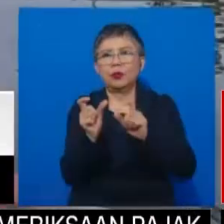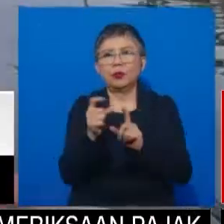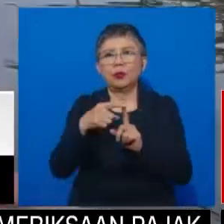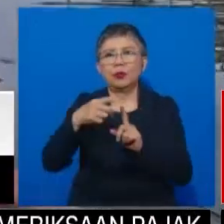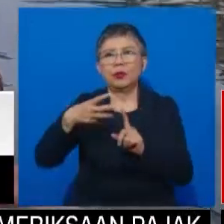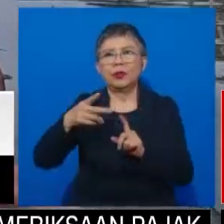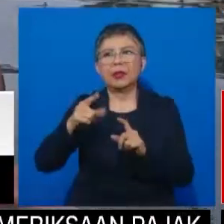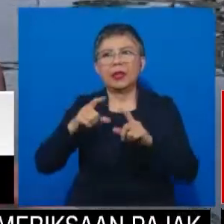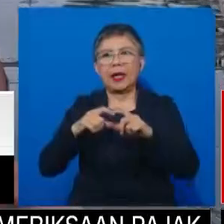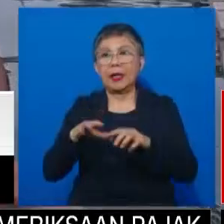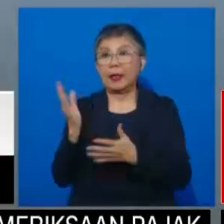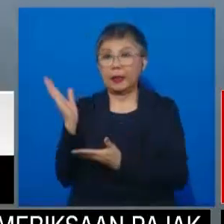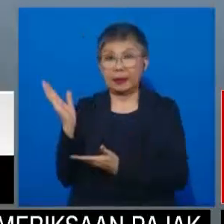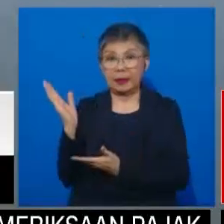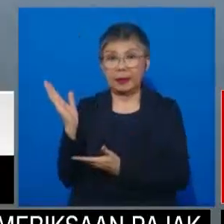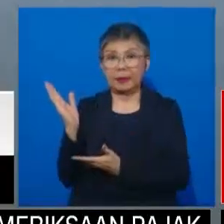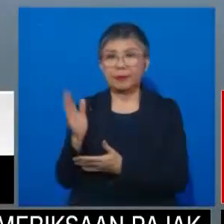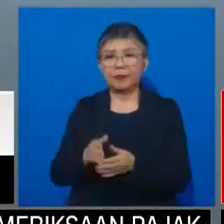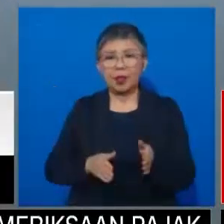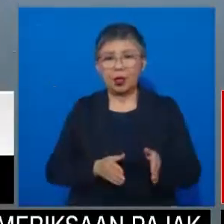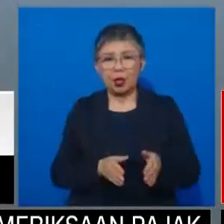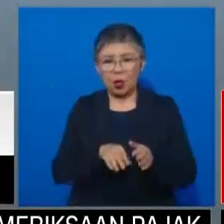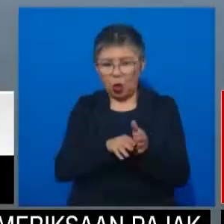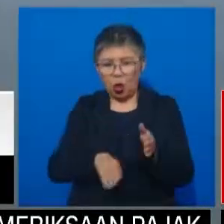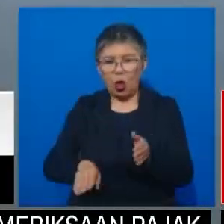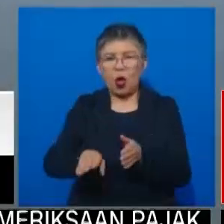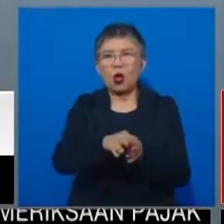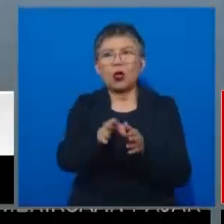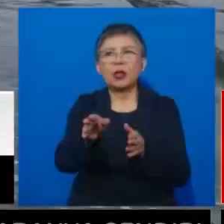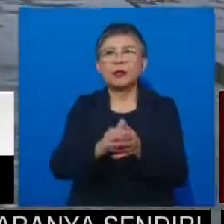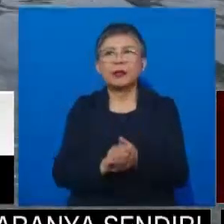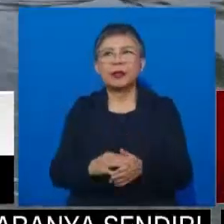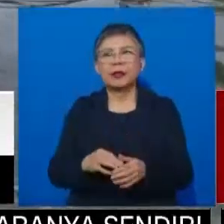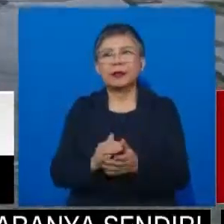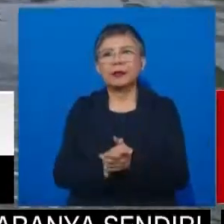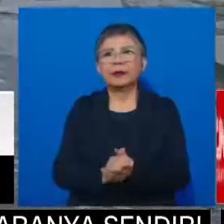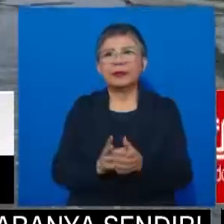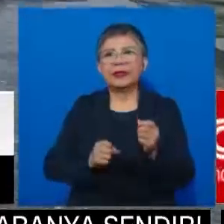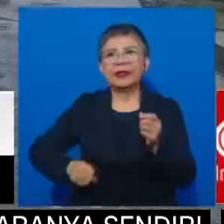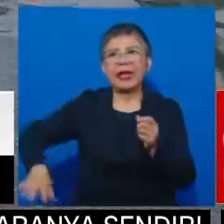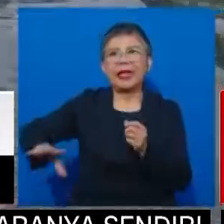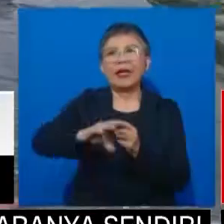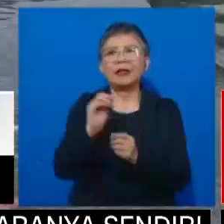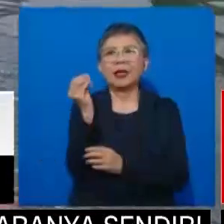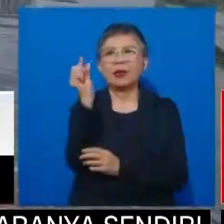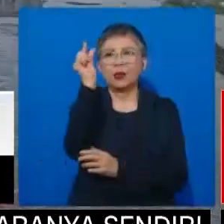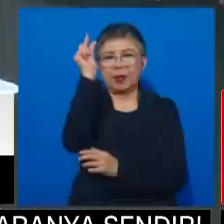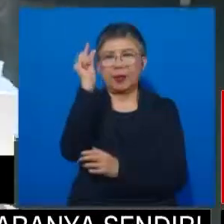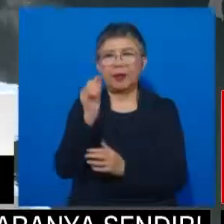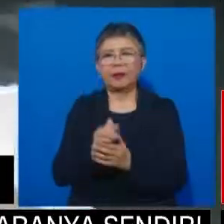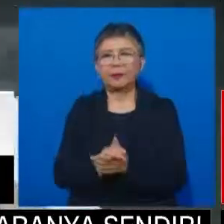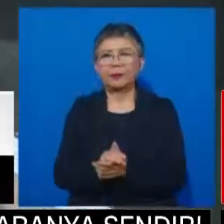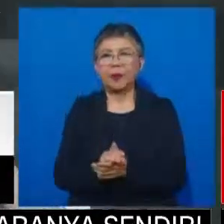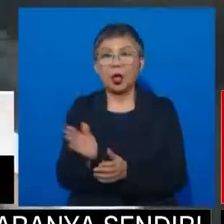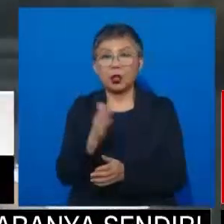Inilah tempat bekerja Udin, di sekitar kolong Tol Sediatmo, Kapuk Muara, Penjaringan Jakarta Utara. Sebelum